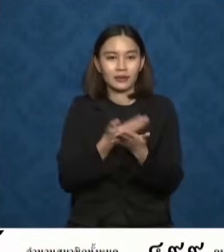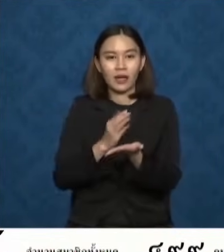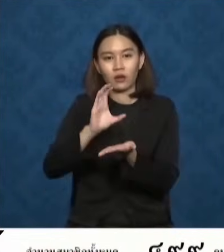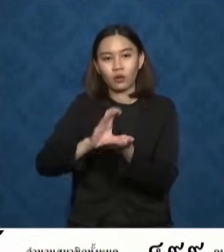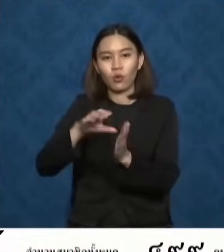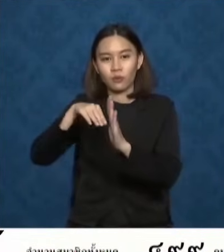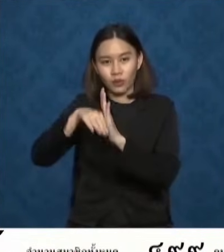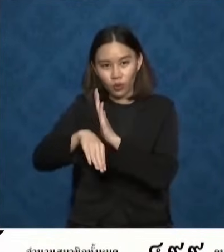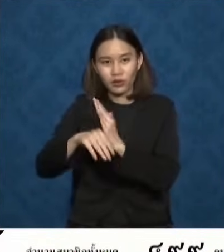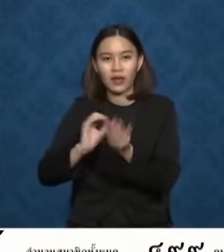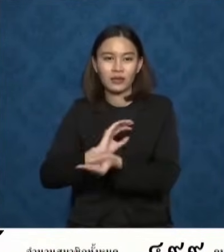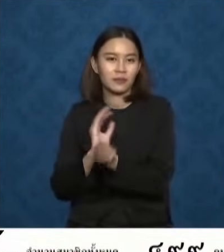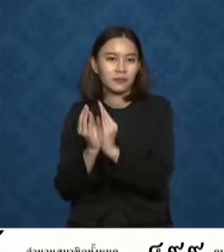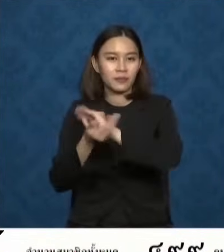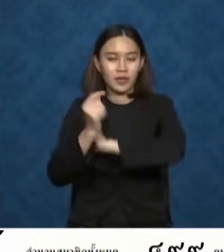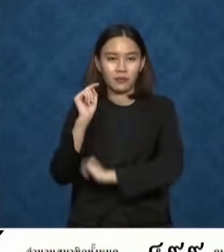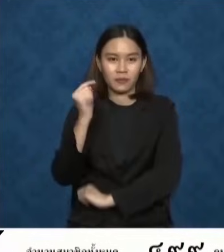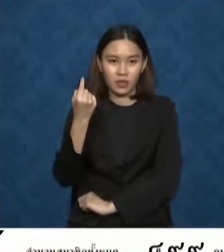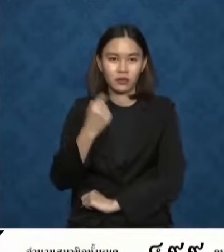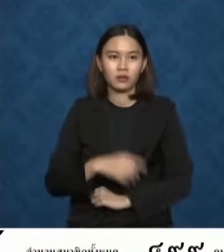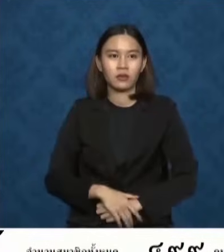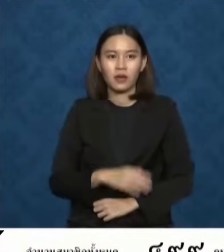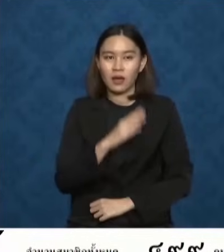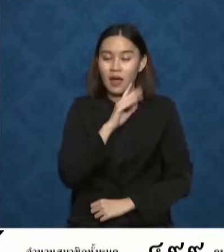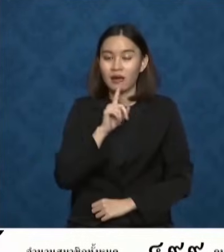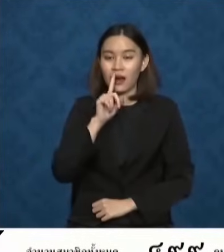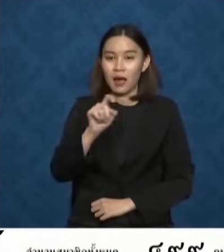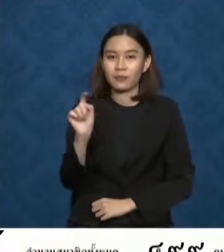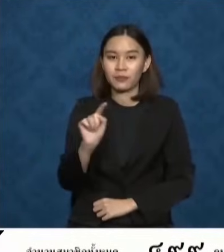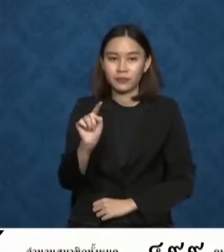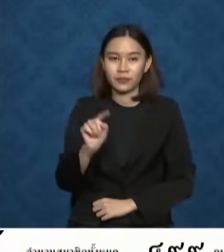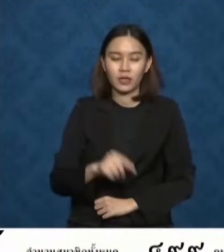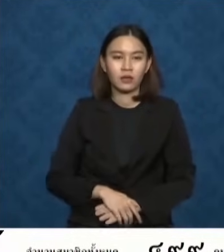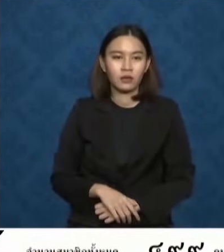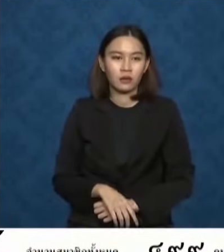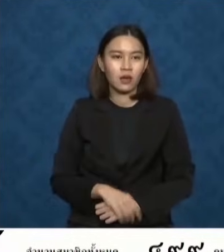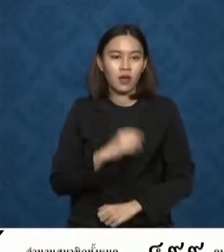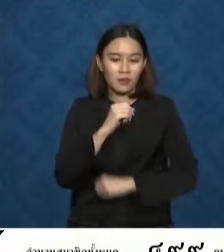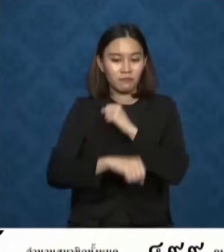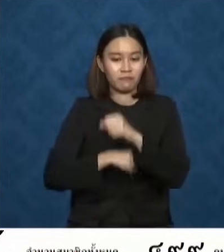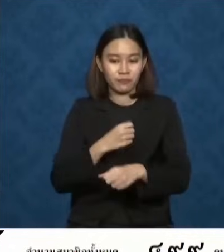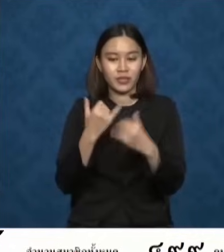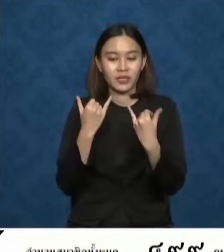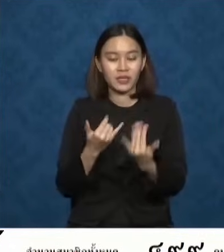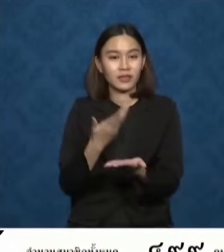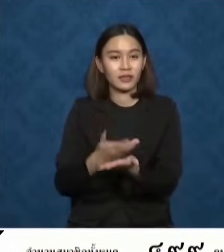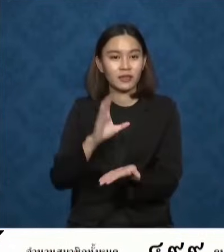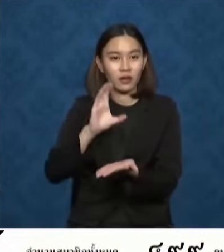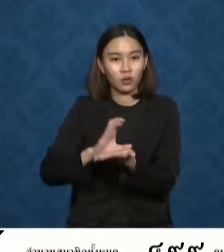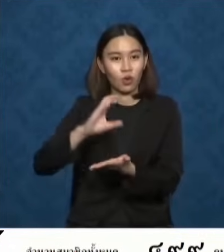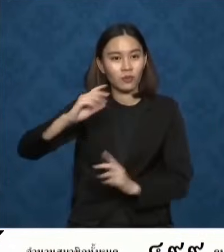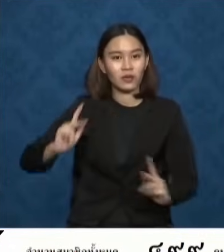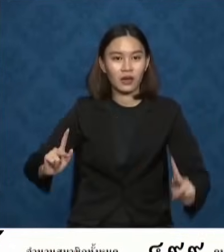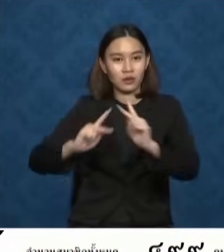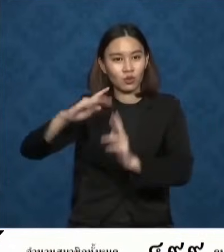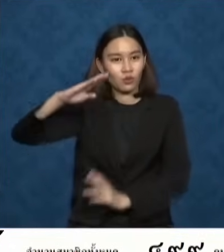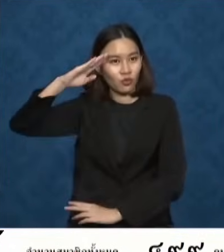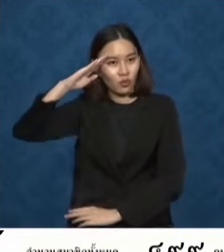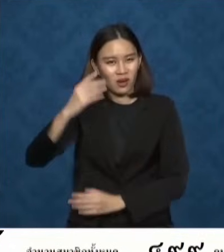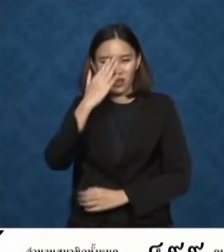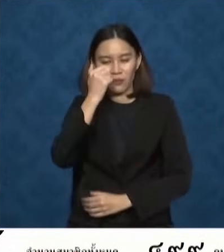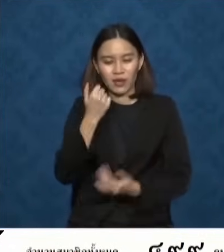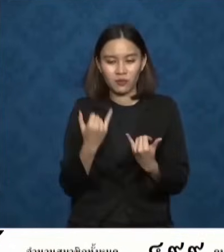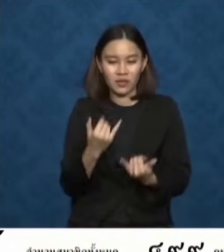นี่คือการเปลี่ยนแปลงใหม่ที่จะเกิดขึ้นแล้วท่านถามต่อว่าแล้วทำไมปีนี้งบประมาณกระทรวงกลาโหมด้านกำลังพลยังสู